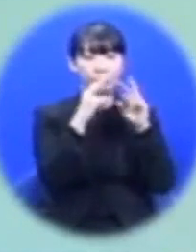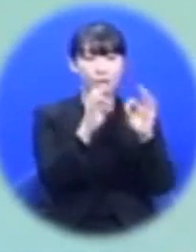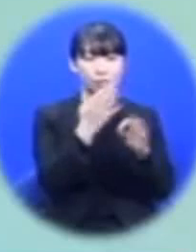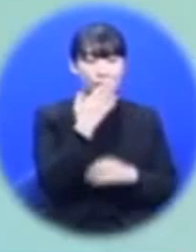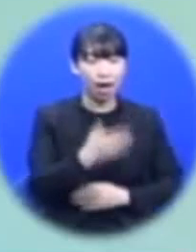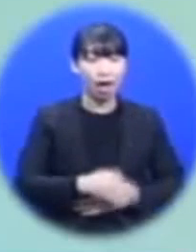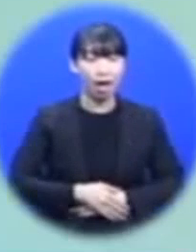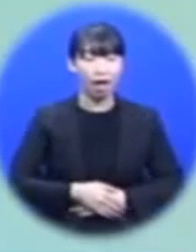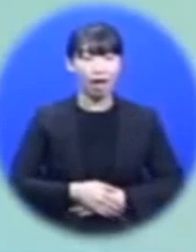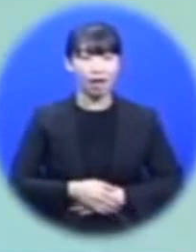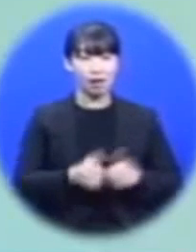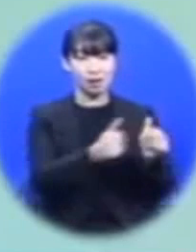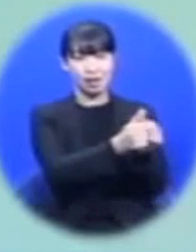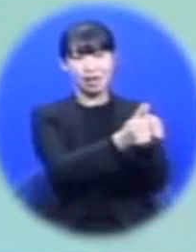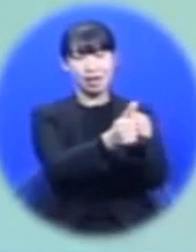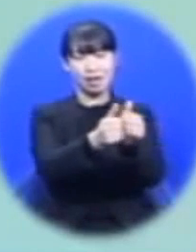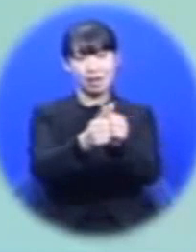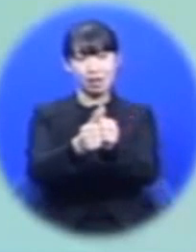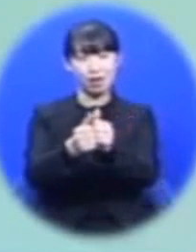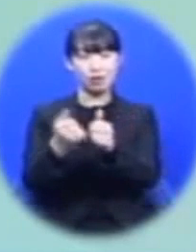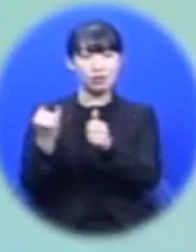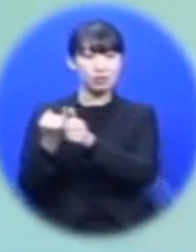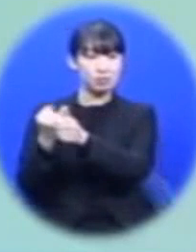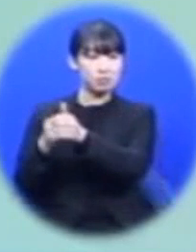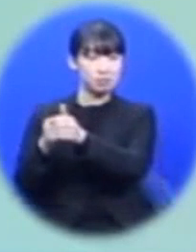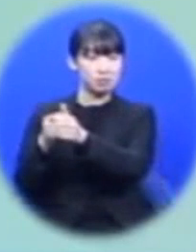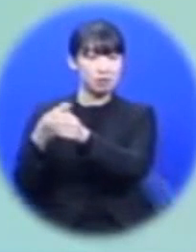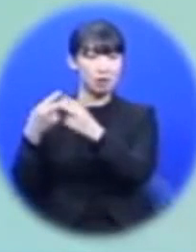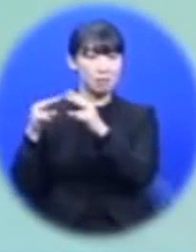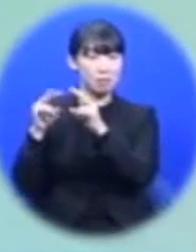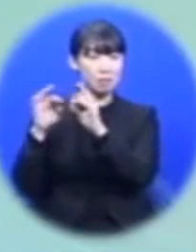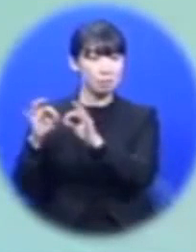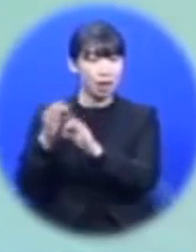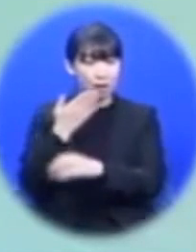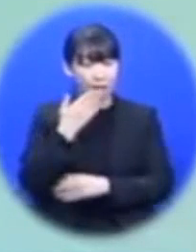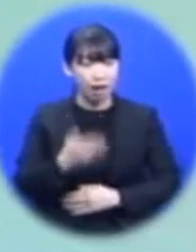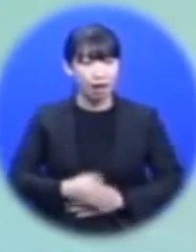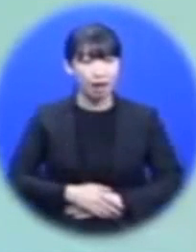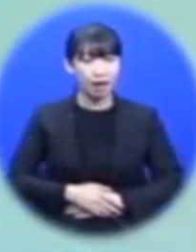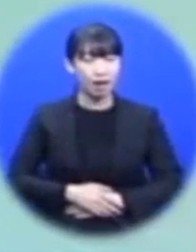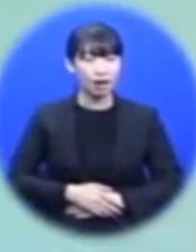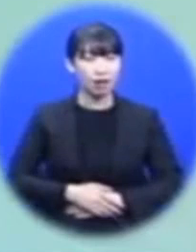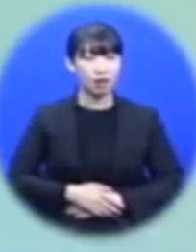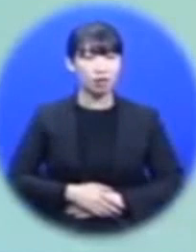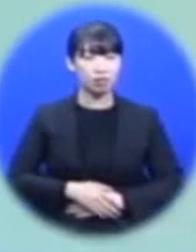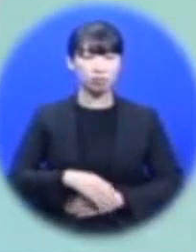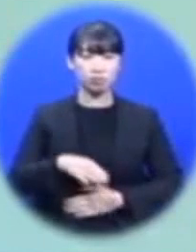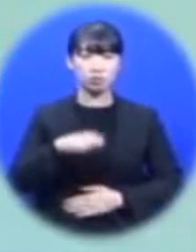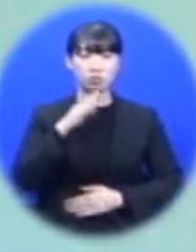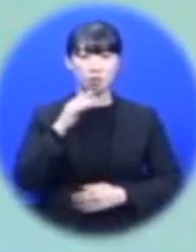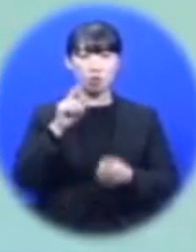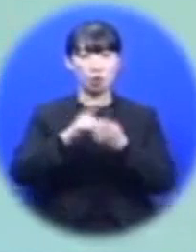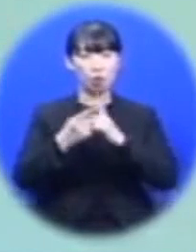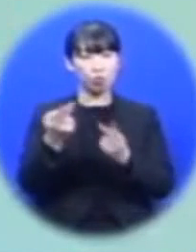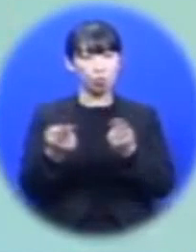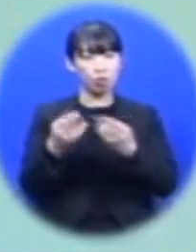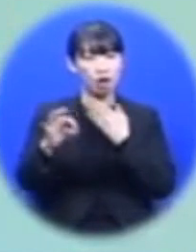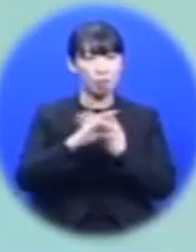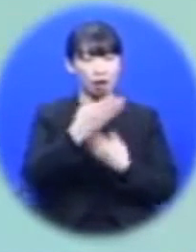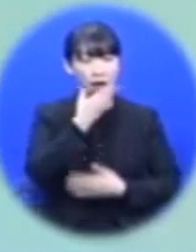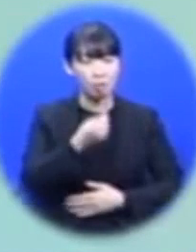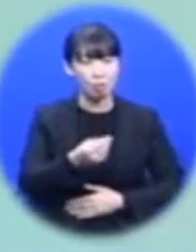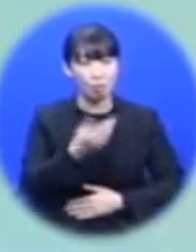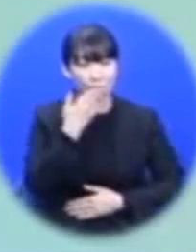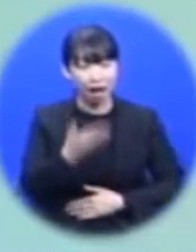많은데 한번 그렇게 살아 보실래요 정말 행복하시겠습니다 그래 융통성이 많아 가지고